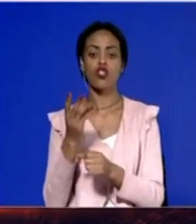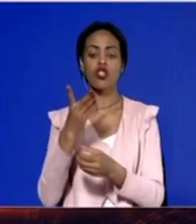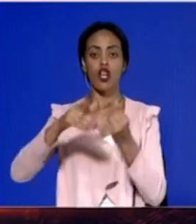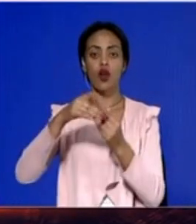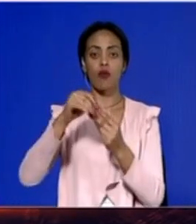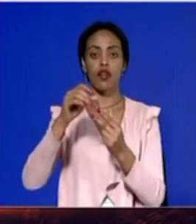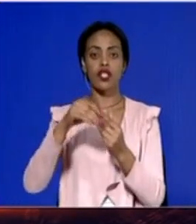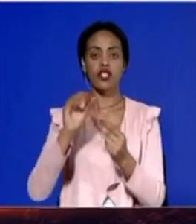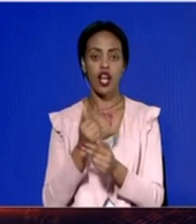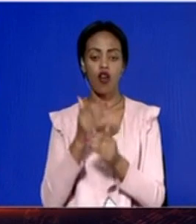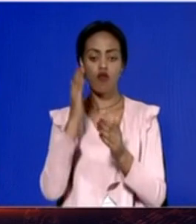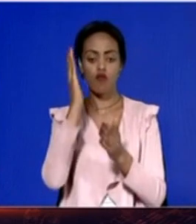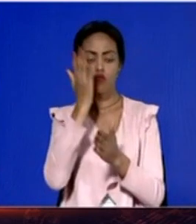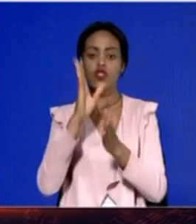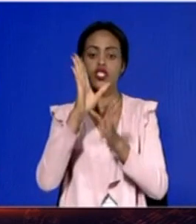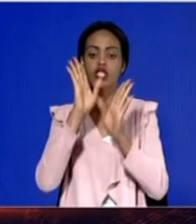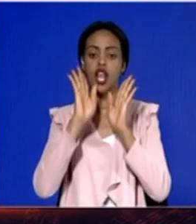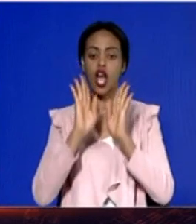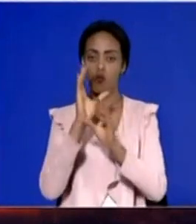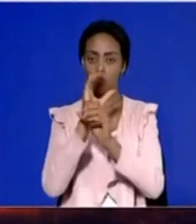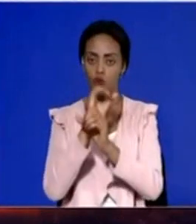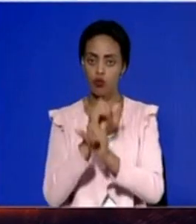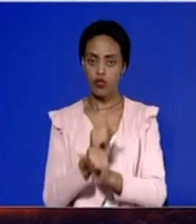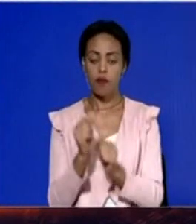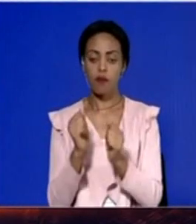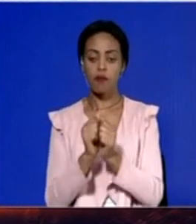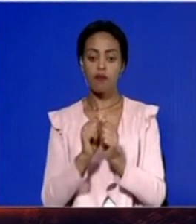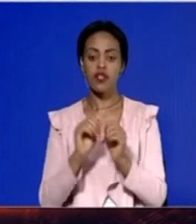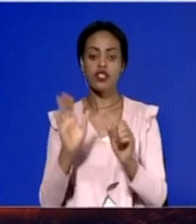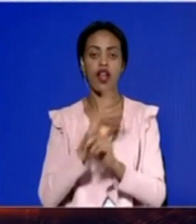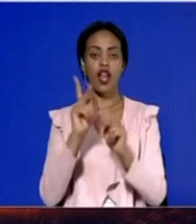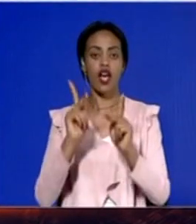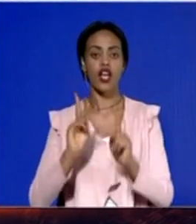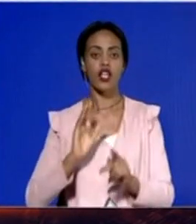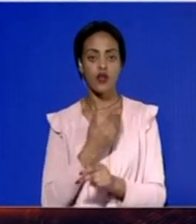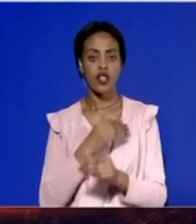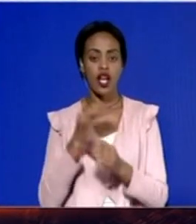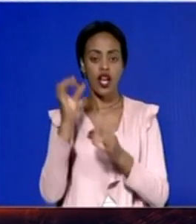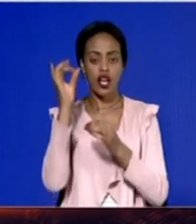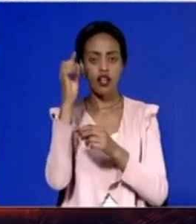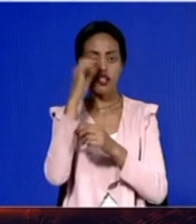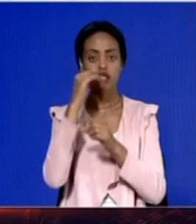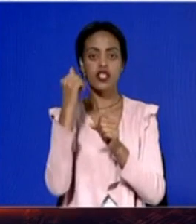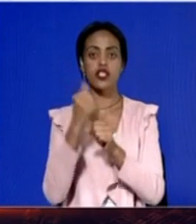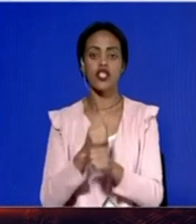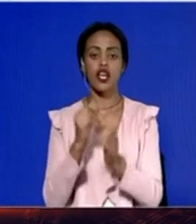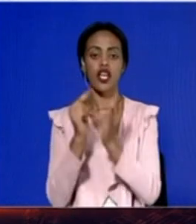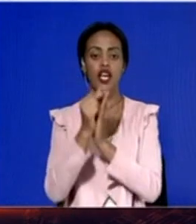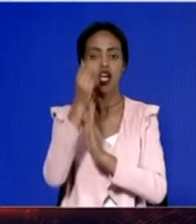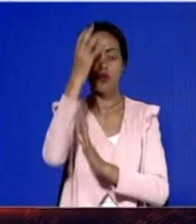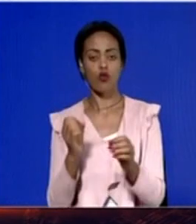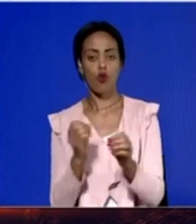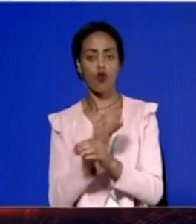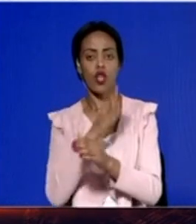مرتانا فتصم سلامايو كينو كتغالن مسم الله حزبنا ليتين كترين كنسرح حق من قستاوي طول أخونا